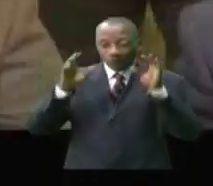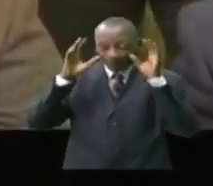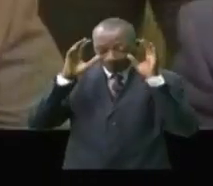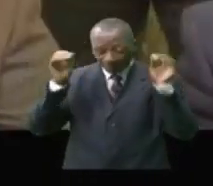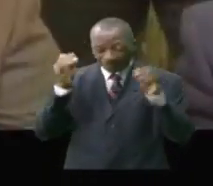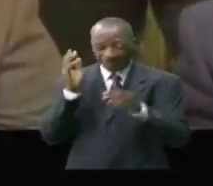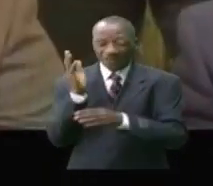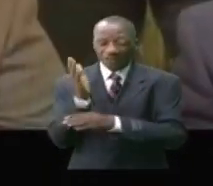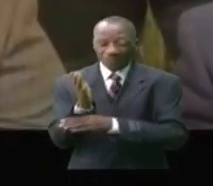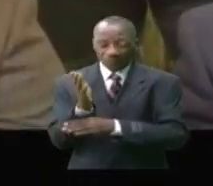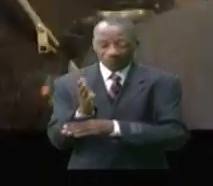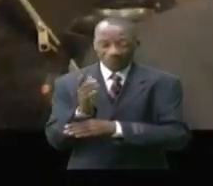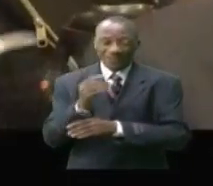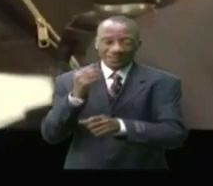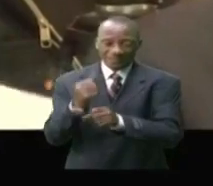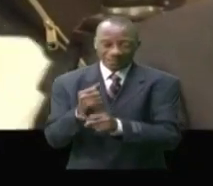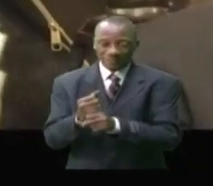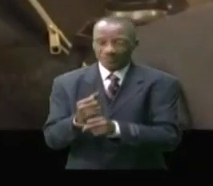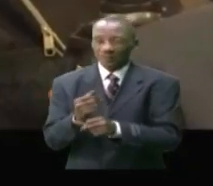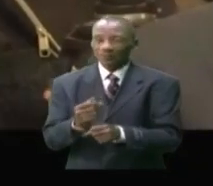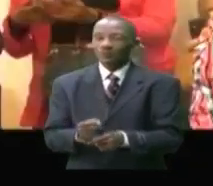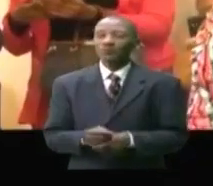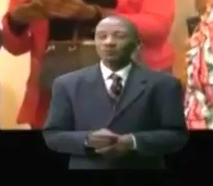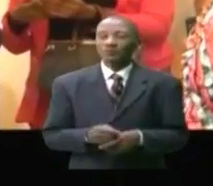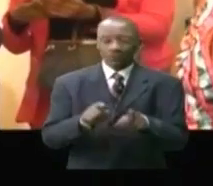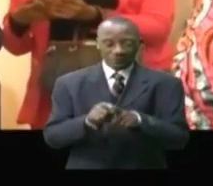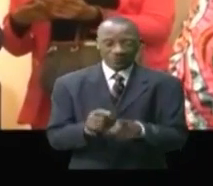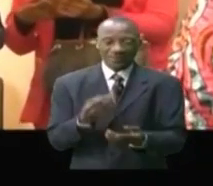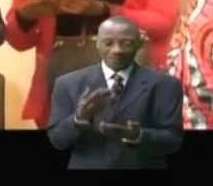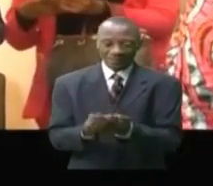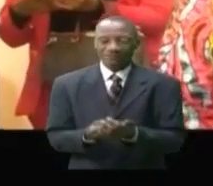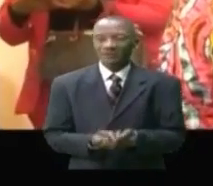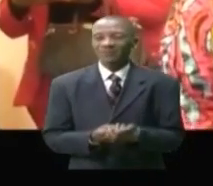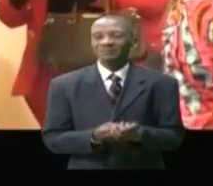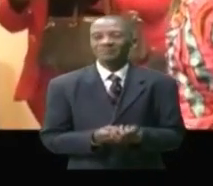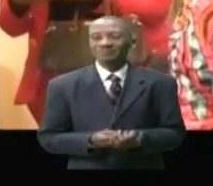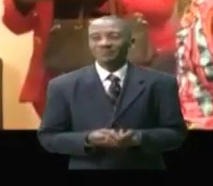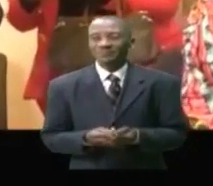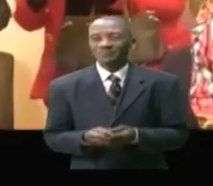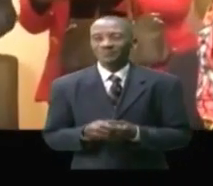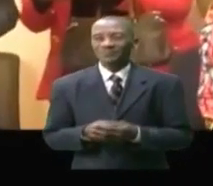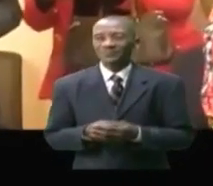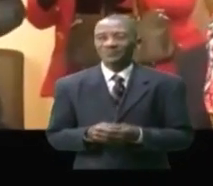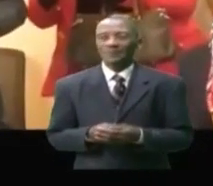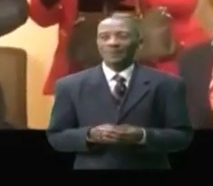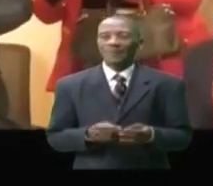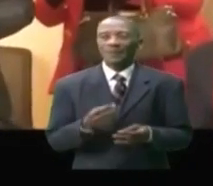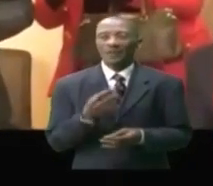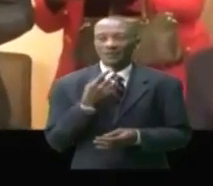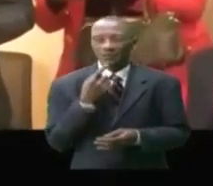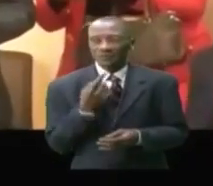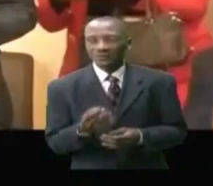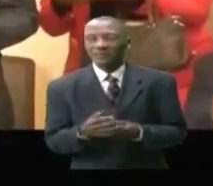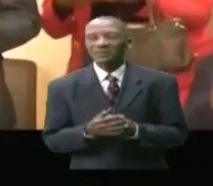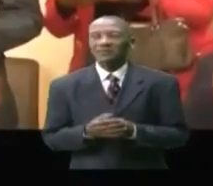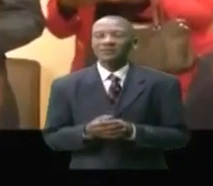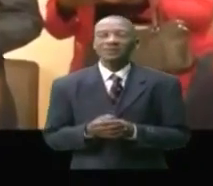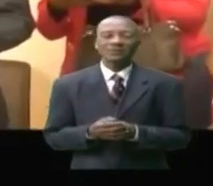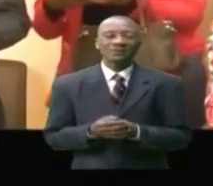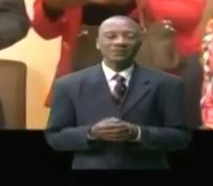minière productrice. Elle a également salué le travail abattu par l'équipe sortante. En ma qualité de présidente du conseil